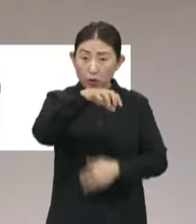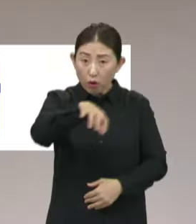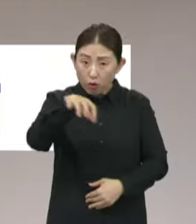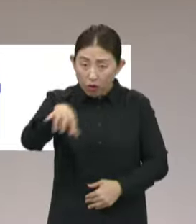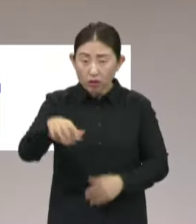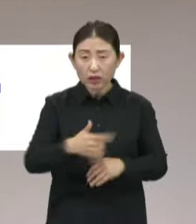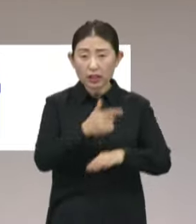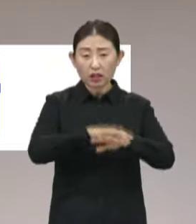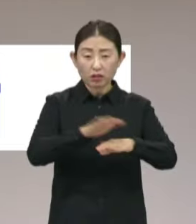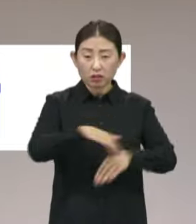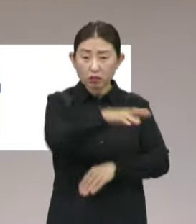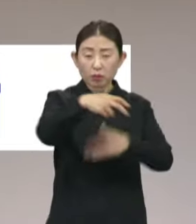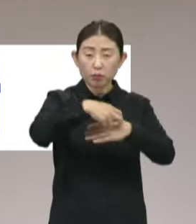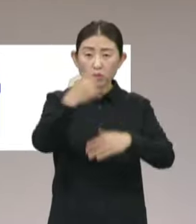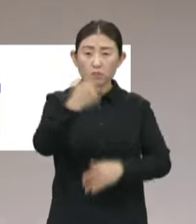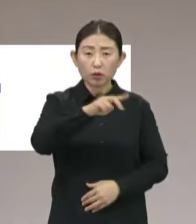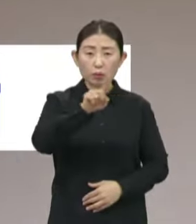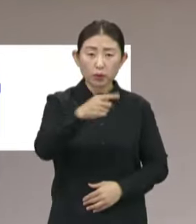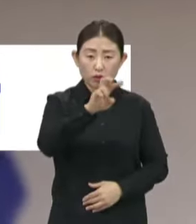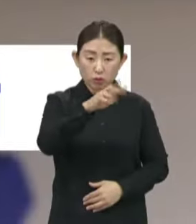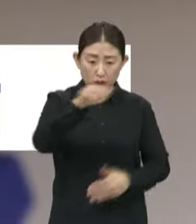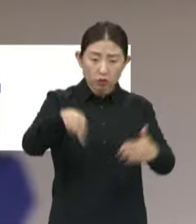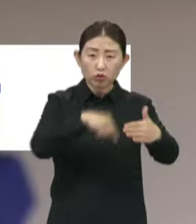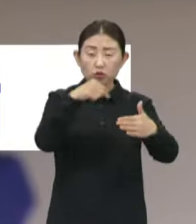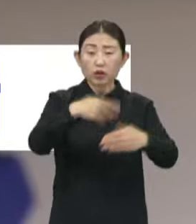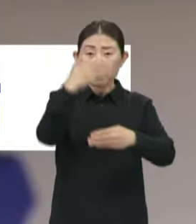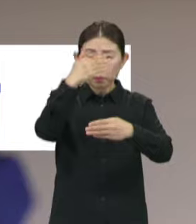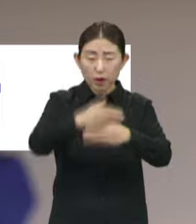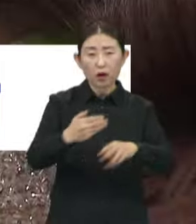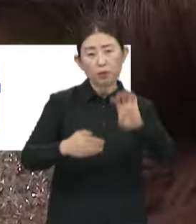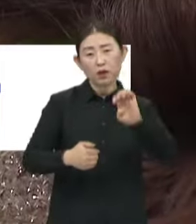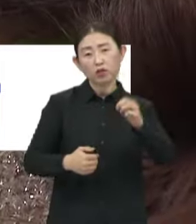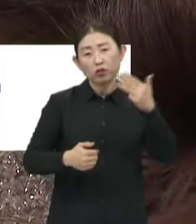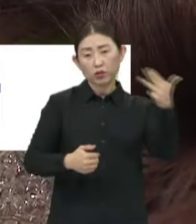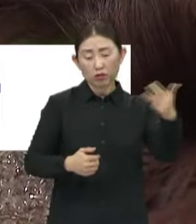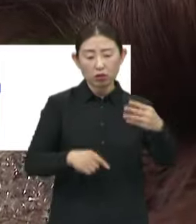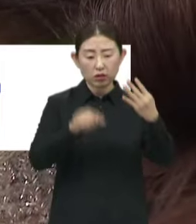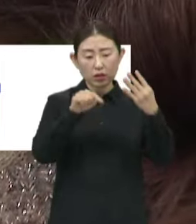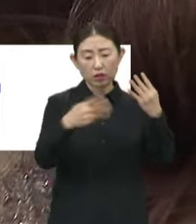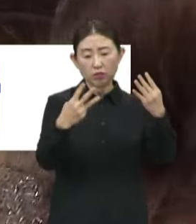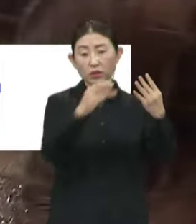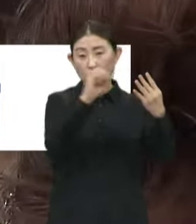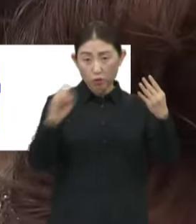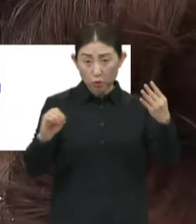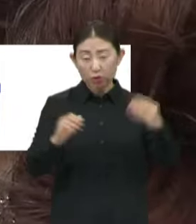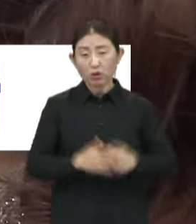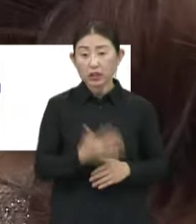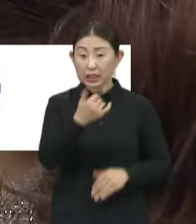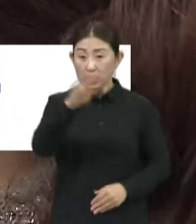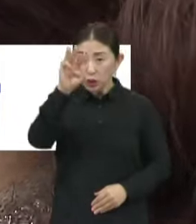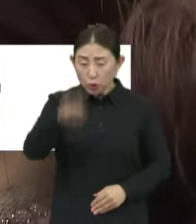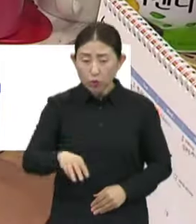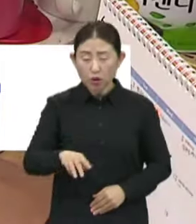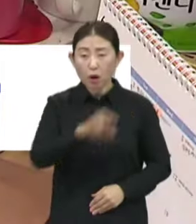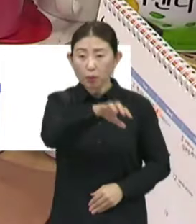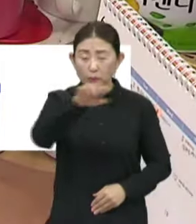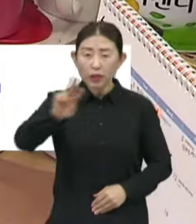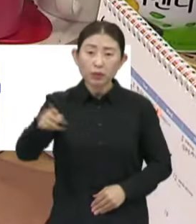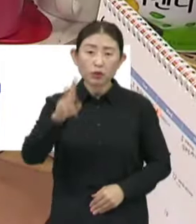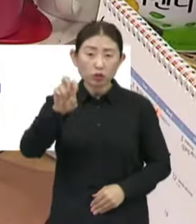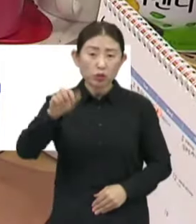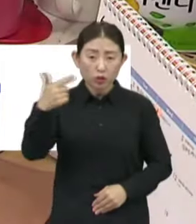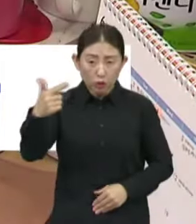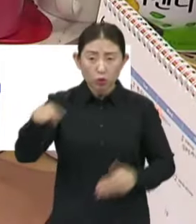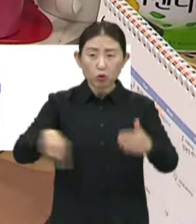비율은 대전은 전체 1,124곳 가운데 48곳으로 4.3%, 세종은 226곳